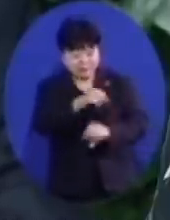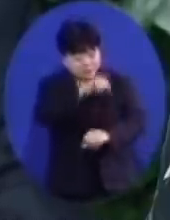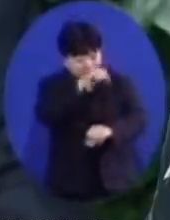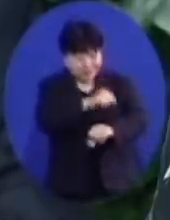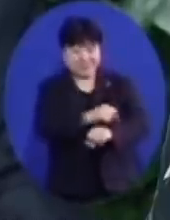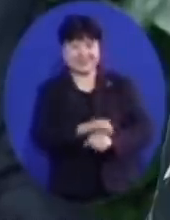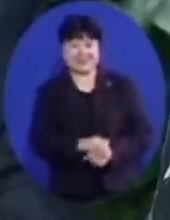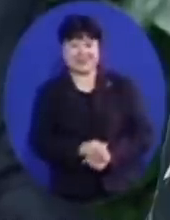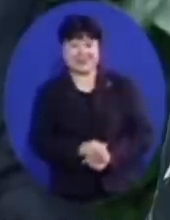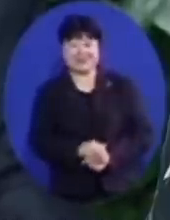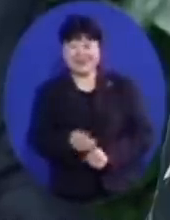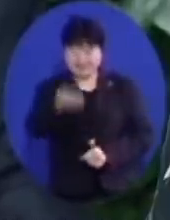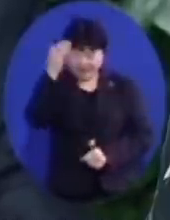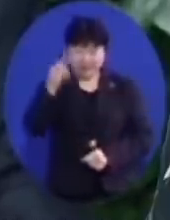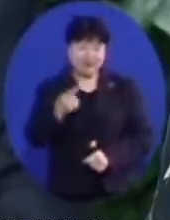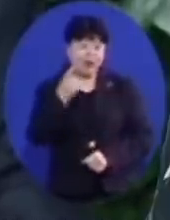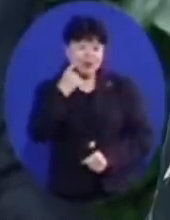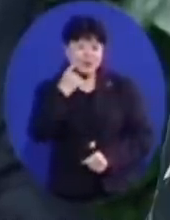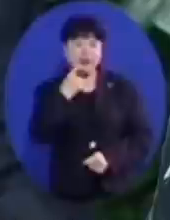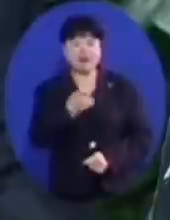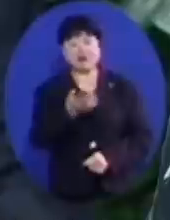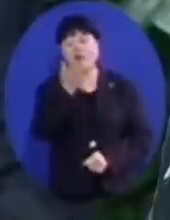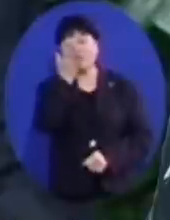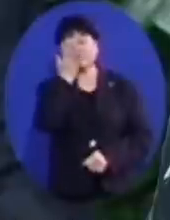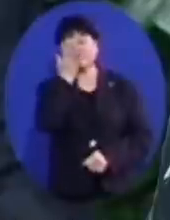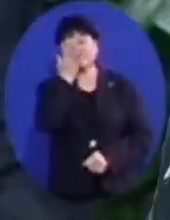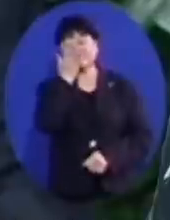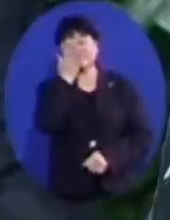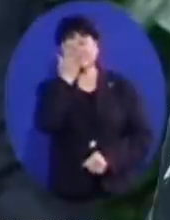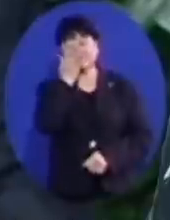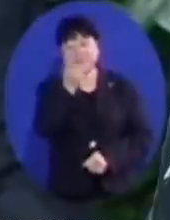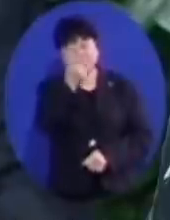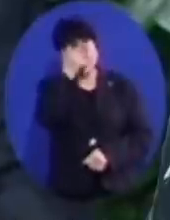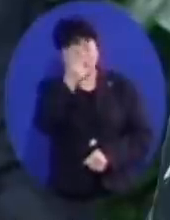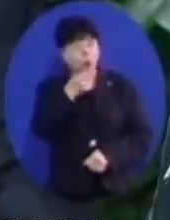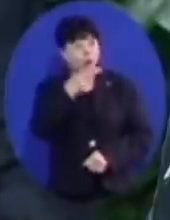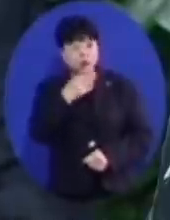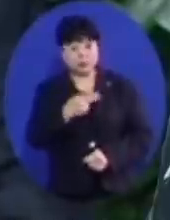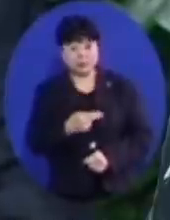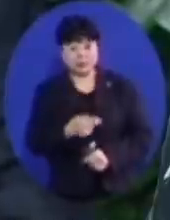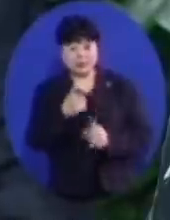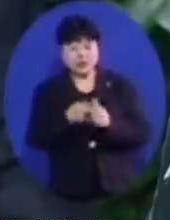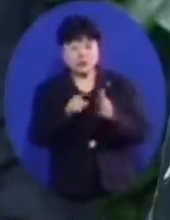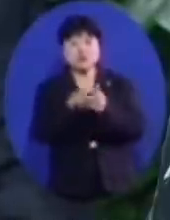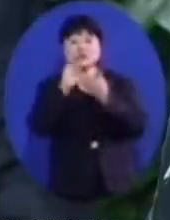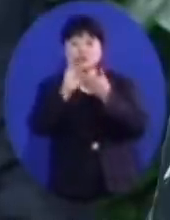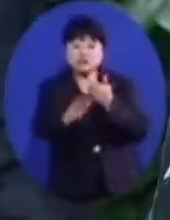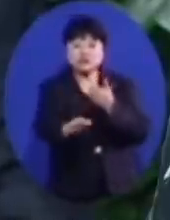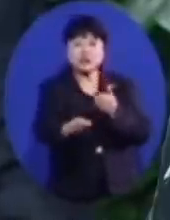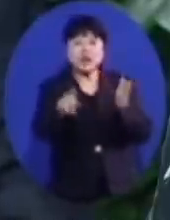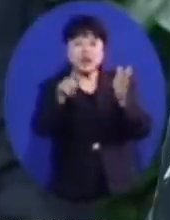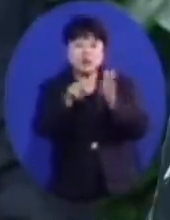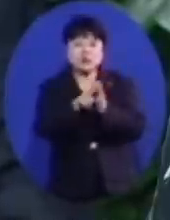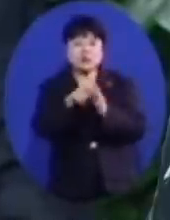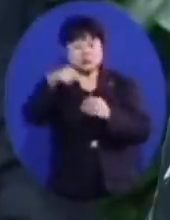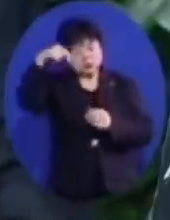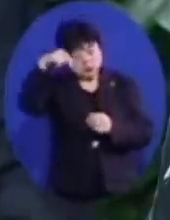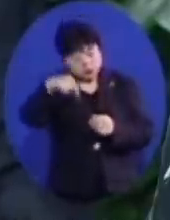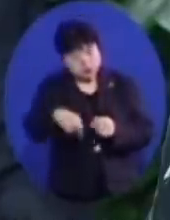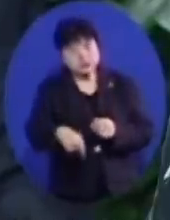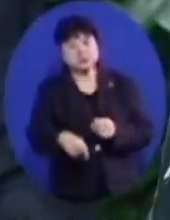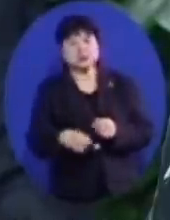되는데 옛날에는 거짓말을 해도 아무 마음에 고통이 없었어요 근데 예수님을 믿고 신앙이 깊어질수록